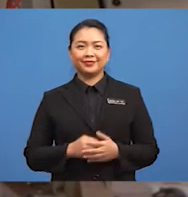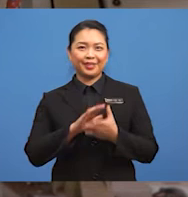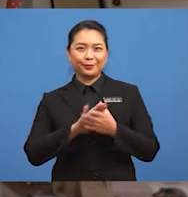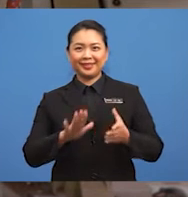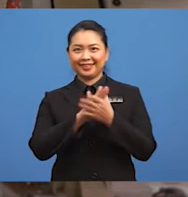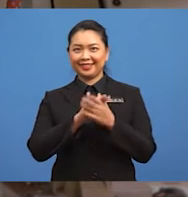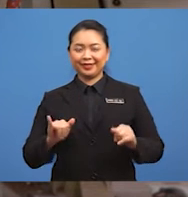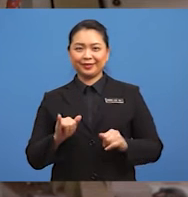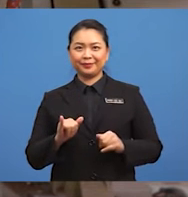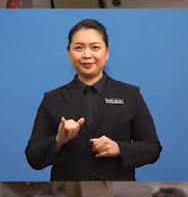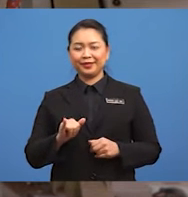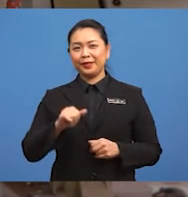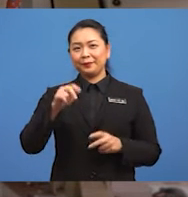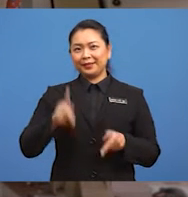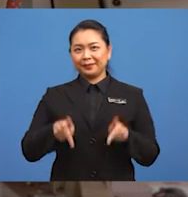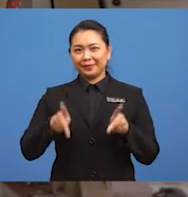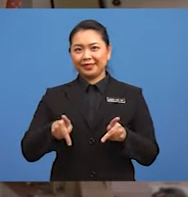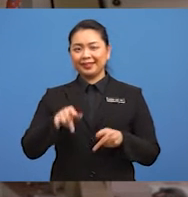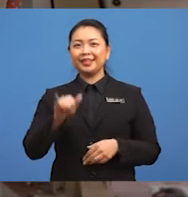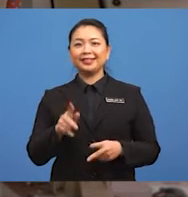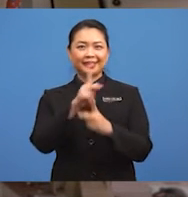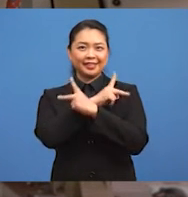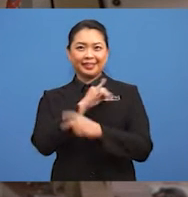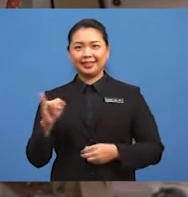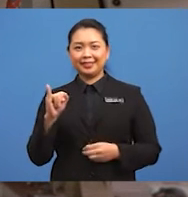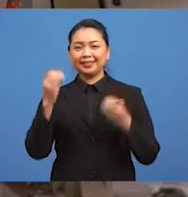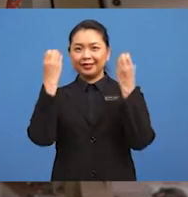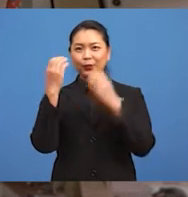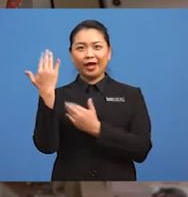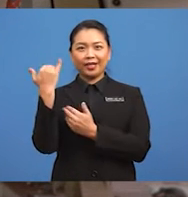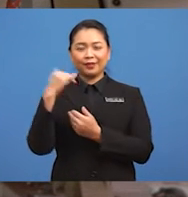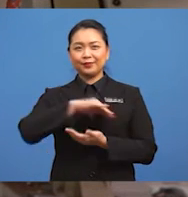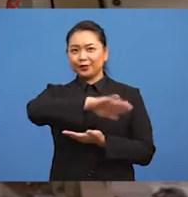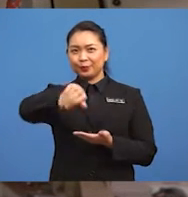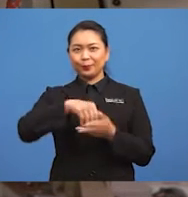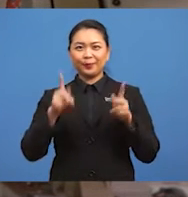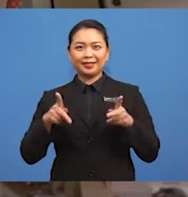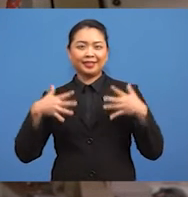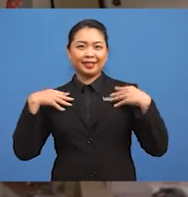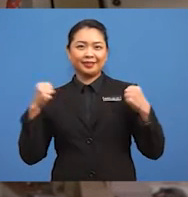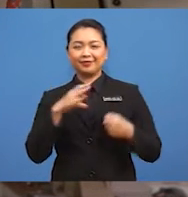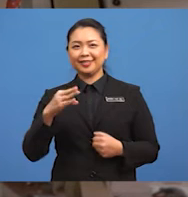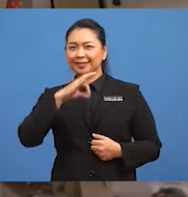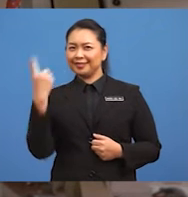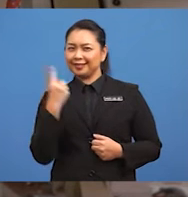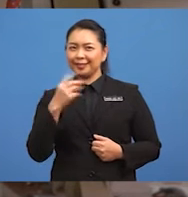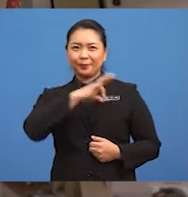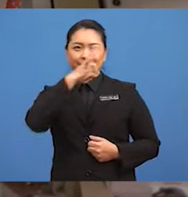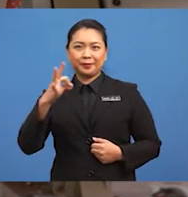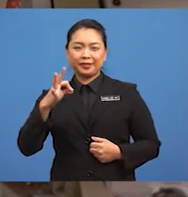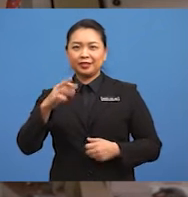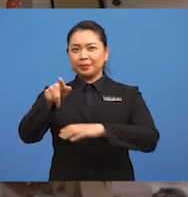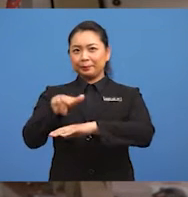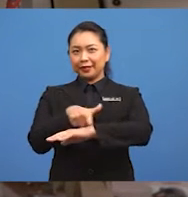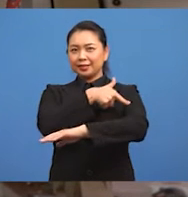selamat sejahtera para pelajar-pelajar yang dikasihi. Cikgu harap semua pelajar sihat dan sentiasa bersemangat